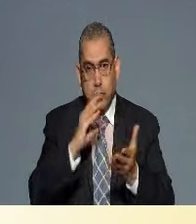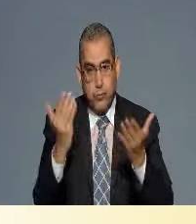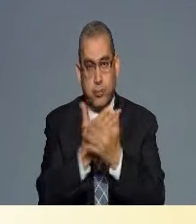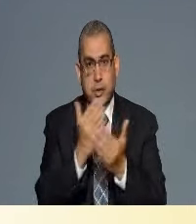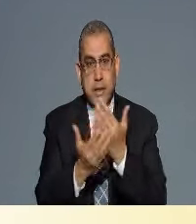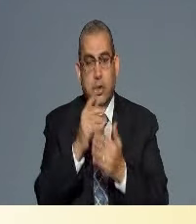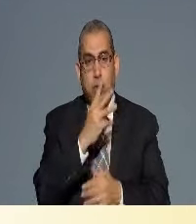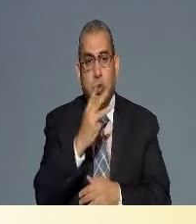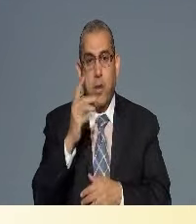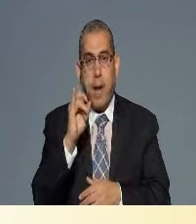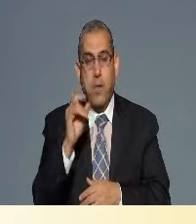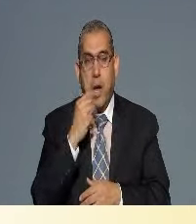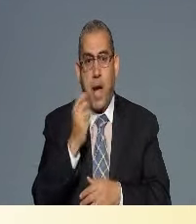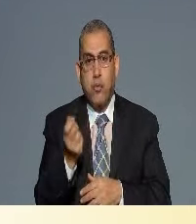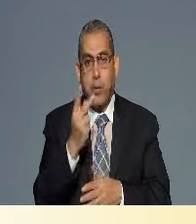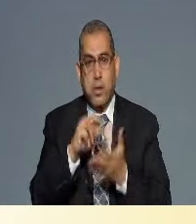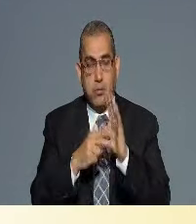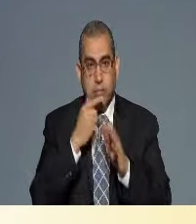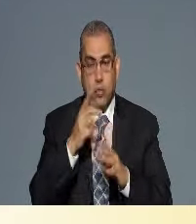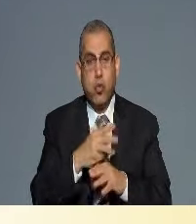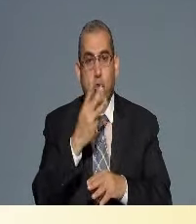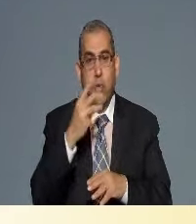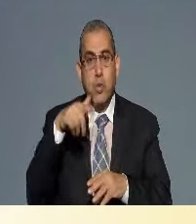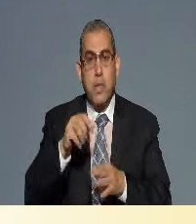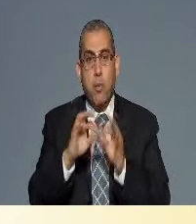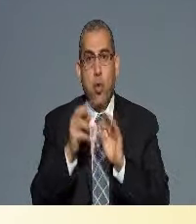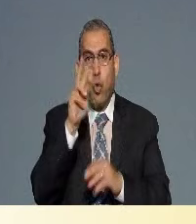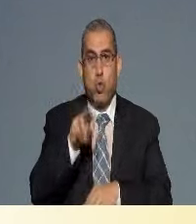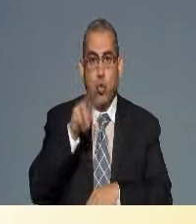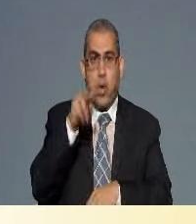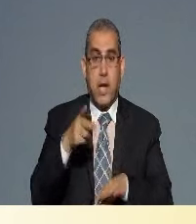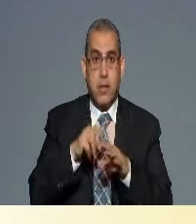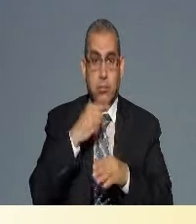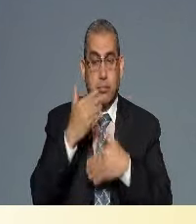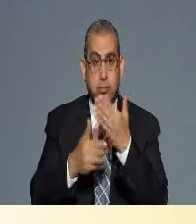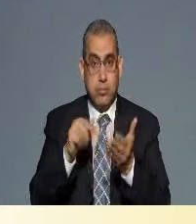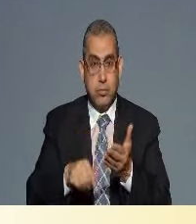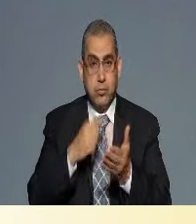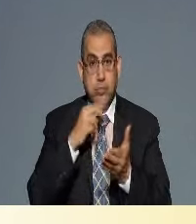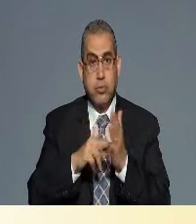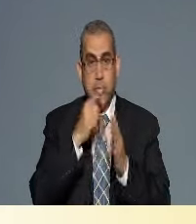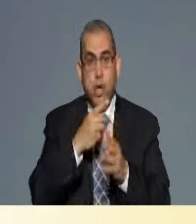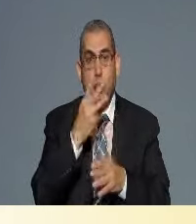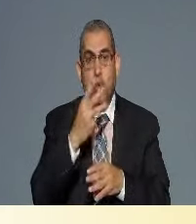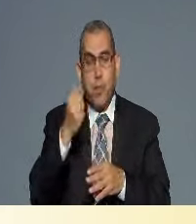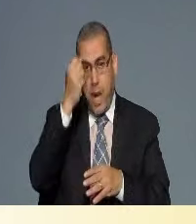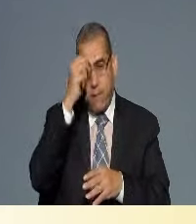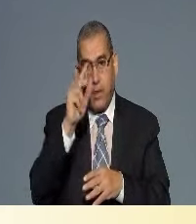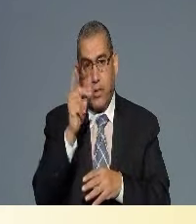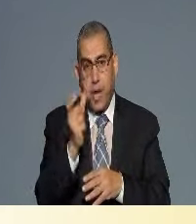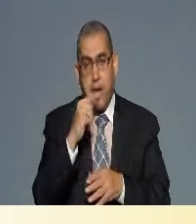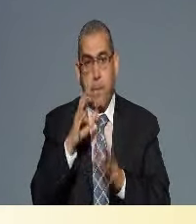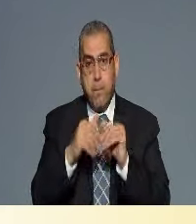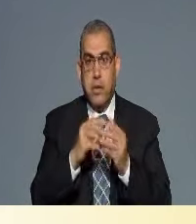375، أيضا الذرة بنتكلم عن 360 مليون دولار، أيضا البصل بنتكلم على 600 ألف طن مصر